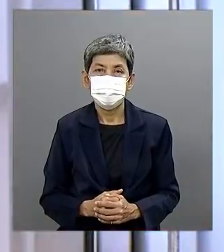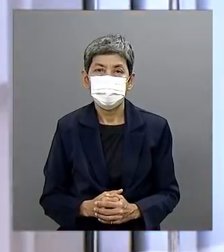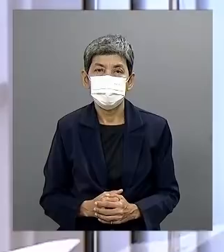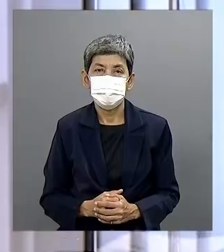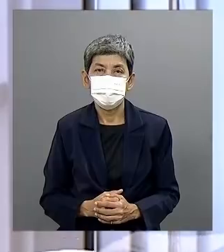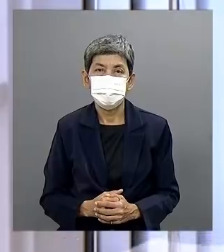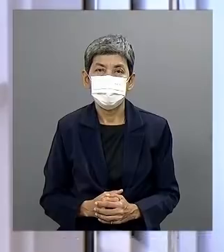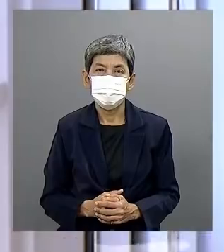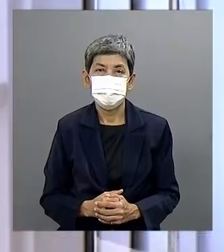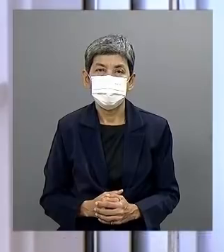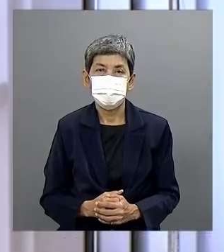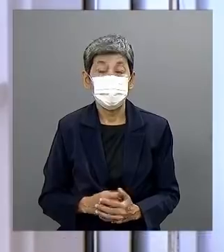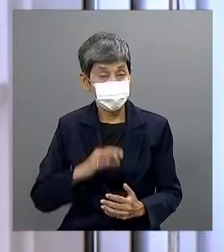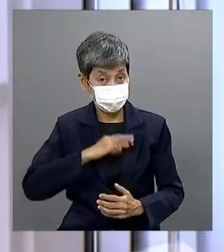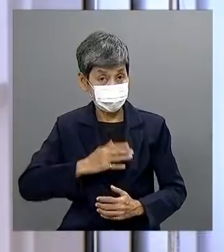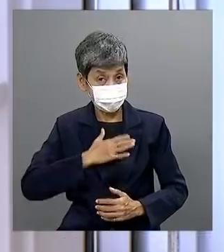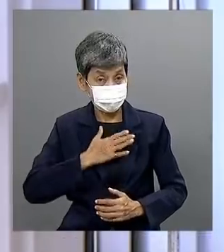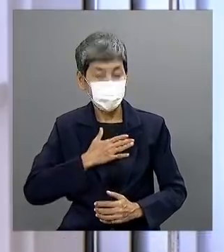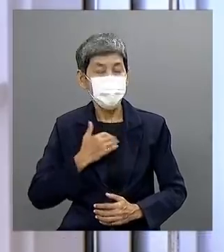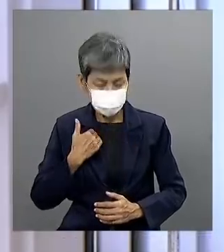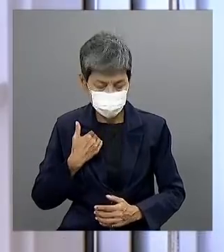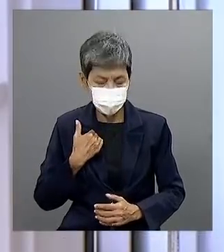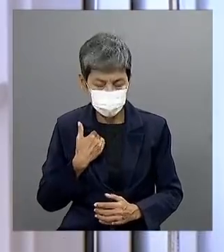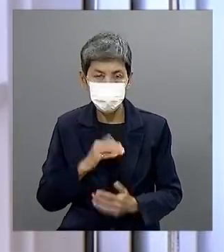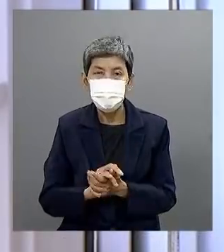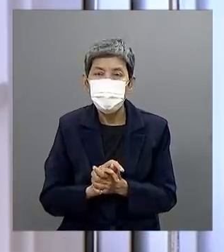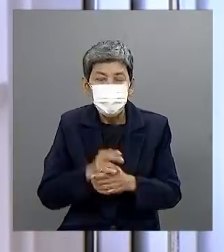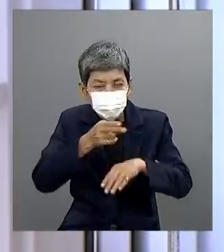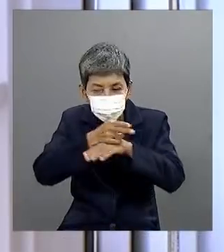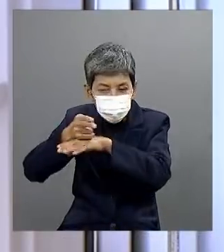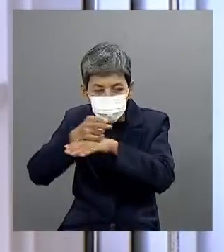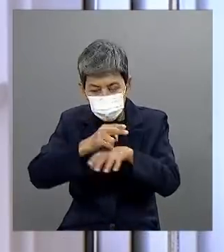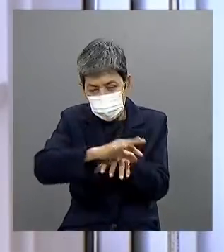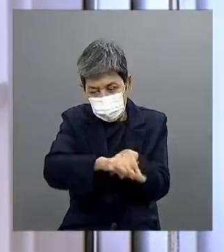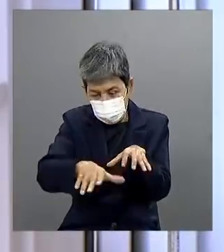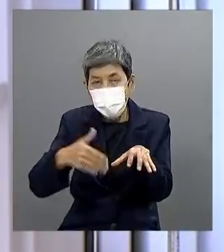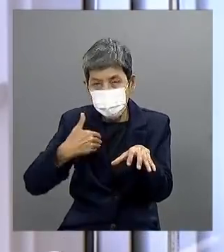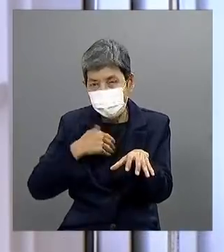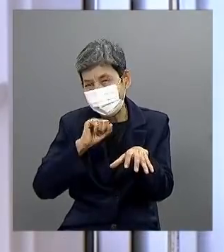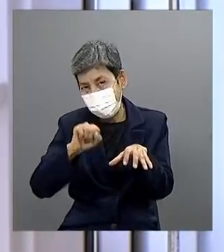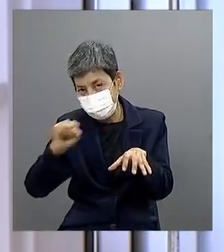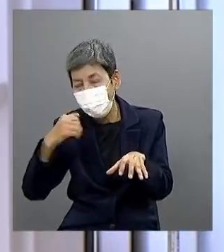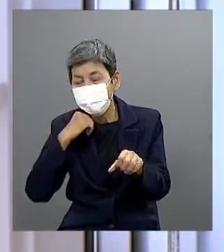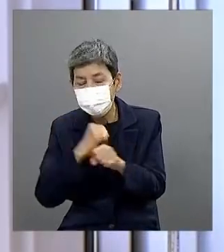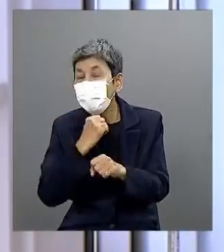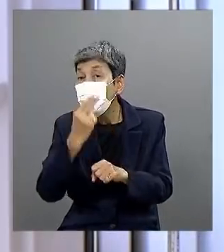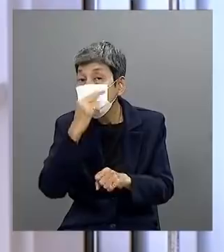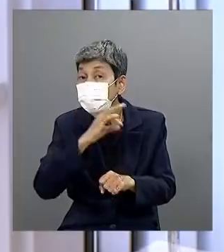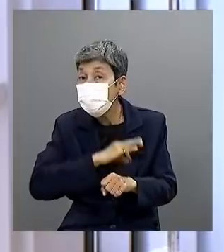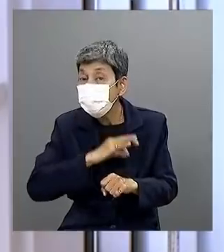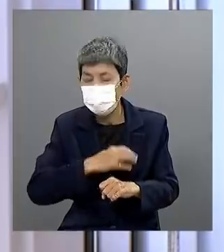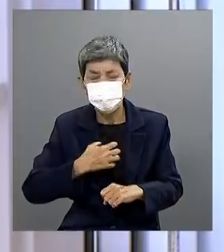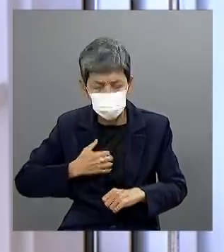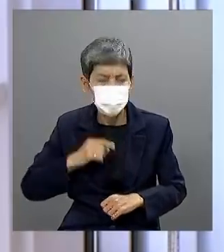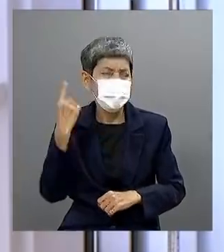ส่วนตัวผมเองนะครับเคยมีโอกาสได้ไปถ่ายรายการที่เกาะแสมสารมาก็ต้องบอกว่าเป็นสถานที่ที่อยากจะไปเที่ยววันเดย์ทริป